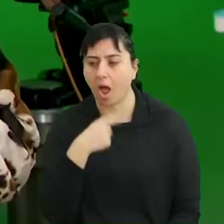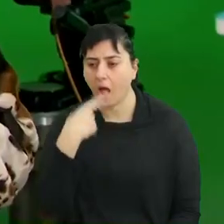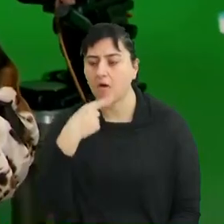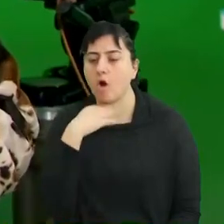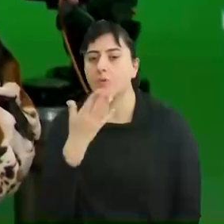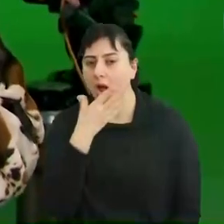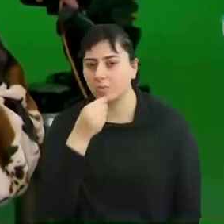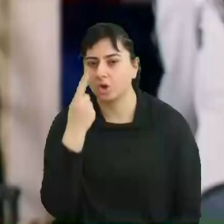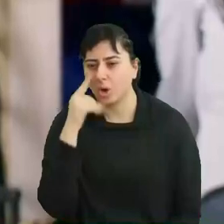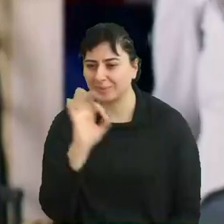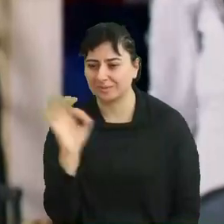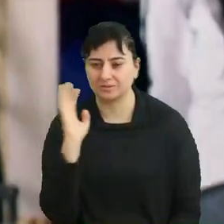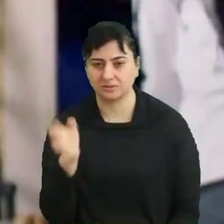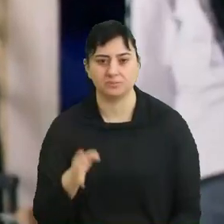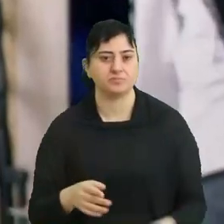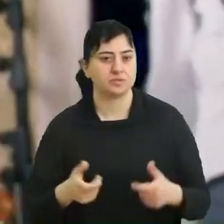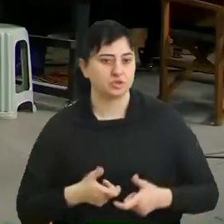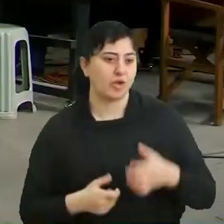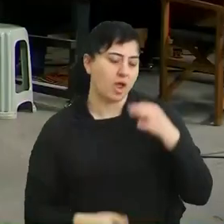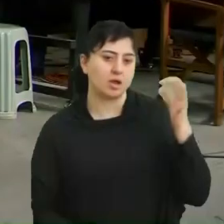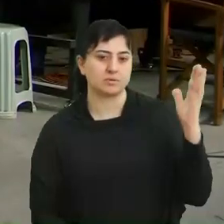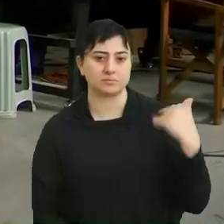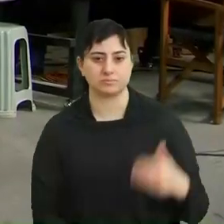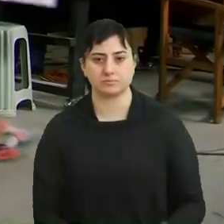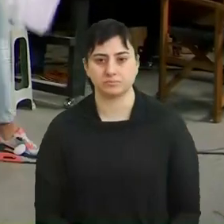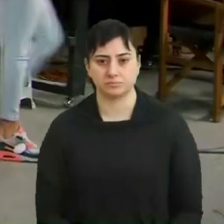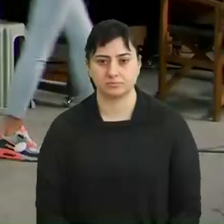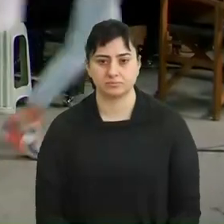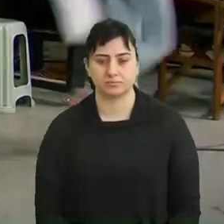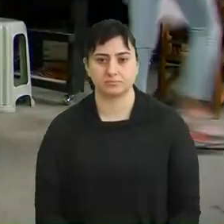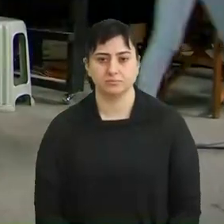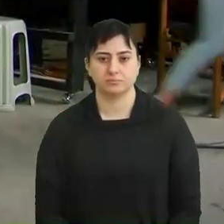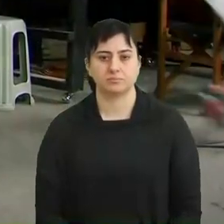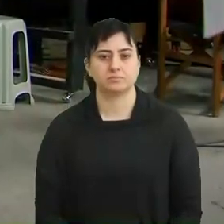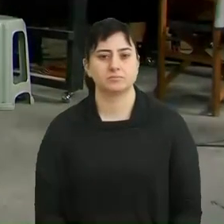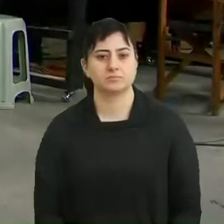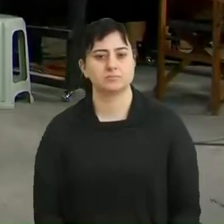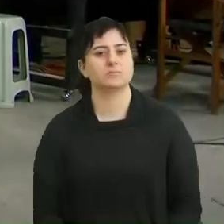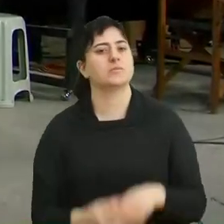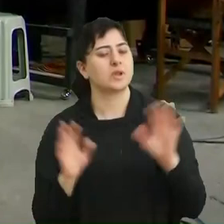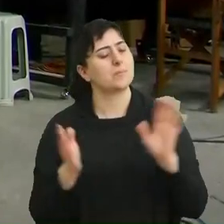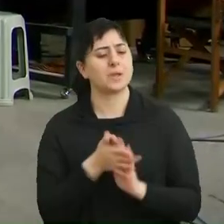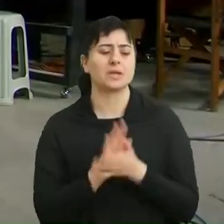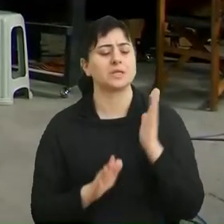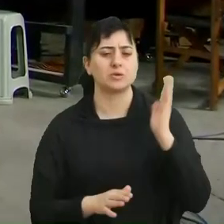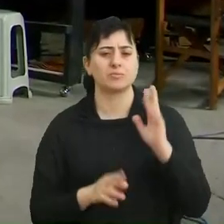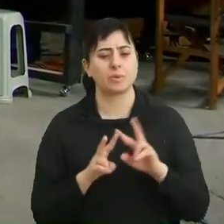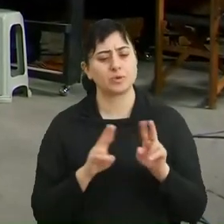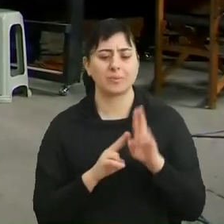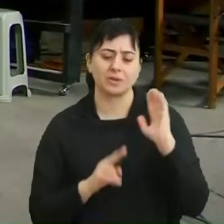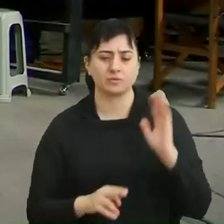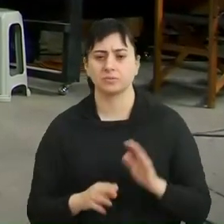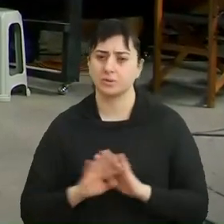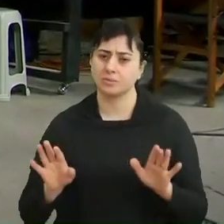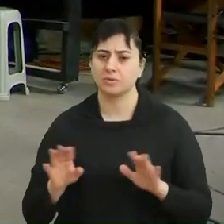öyle? Görgüsüz şeyler. Güvenliği çağırıyorum. Güvenlik. Ay, bağlasanız durmayız zaten, gidiyoruz hayatım. Mahmut Kemal'i toplayalım,